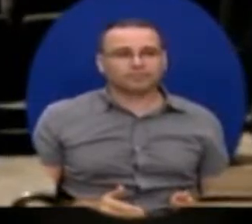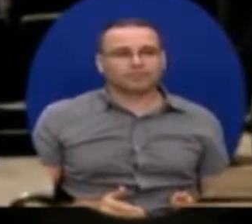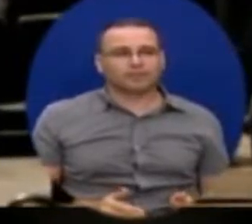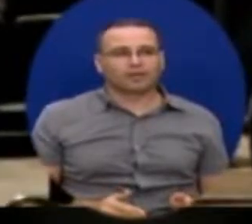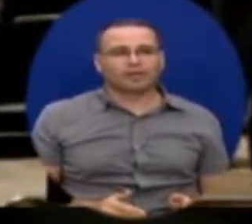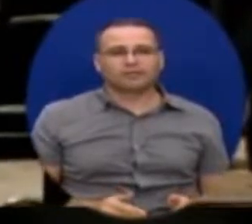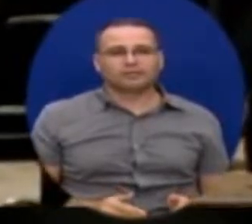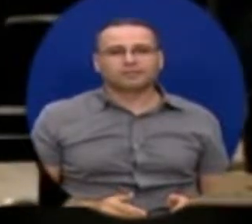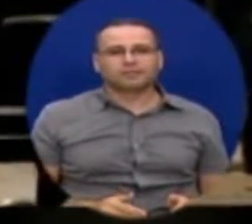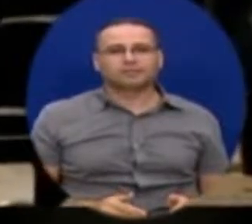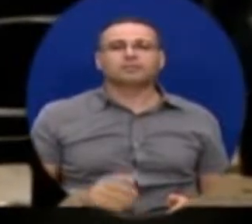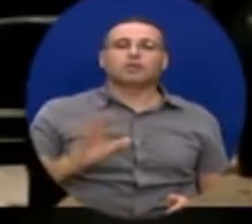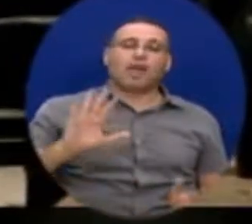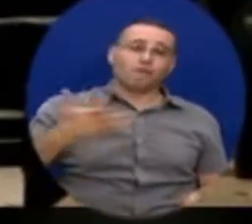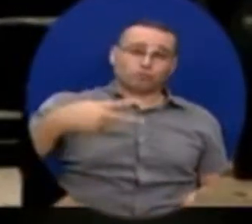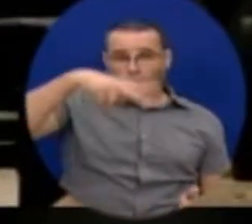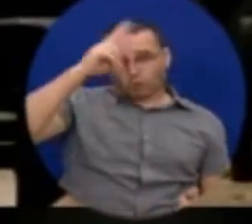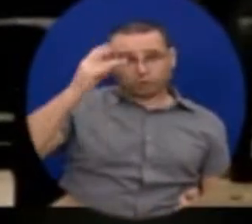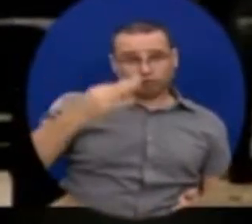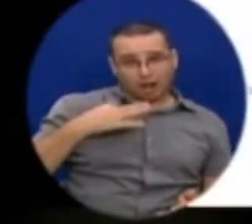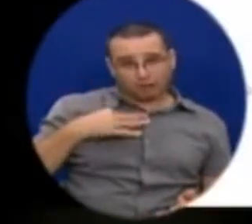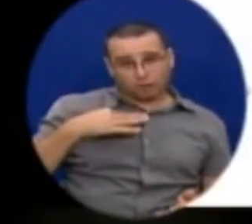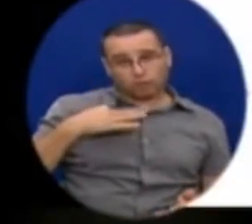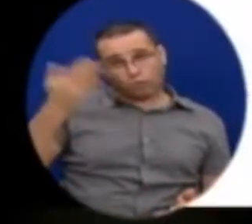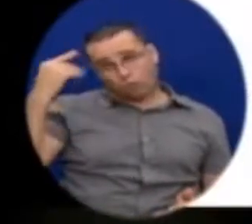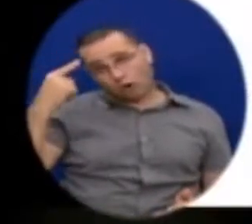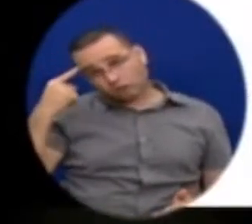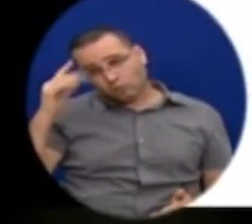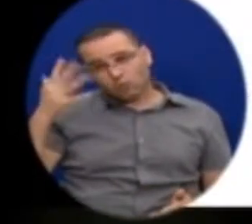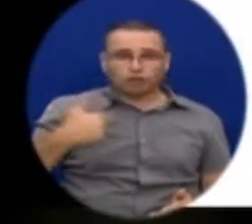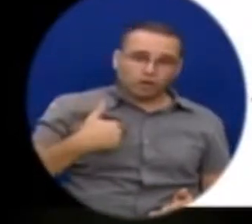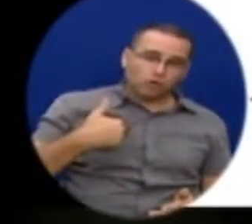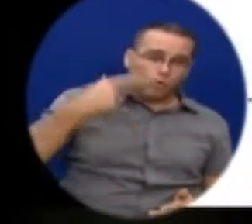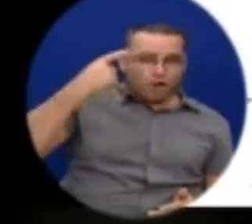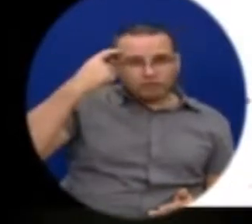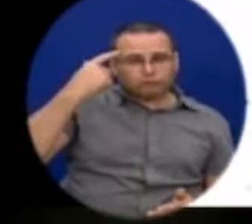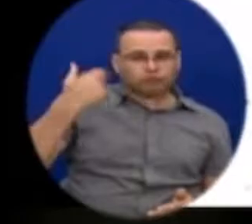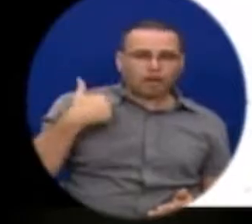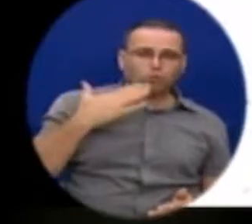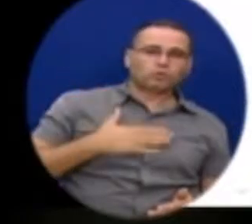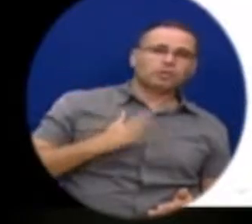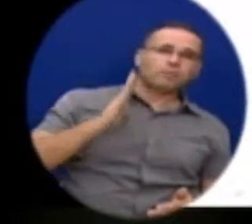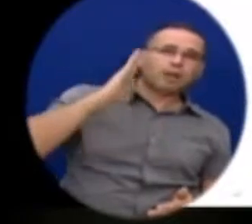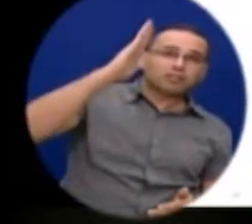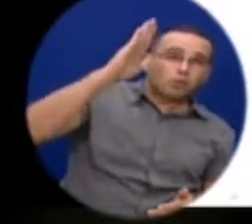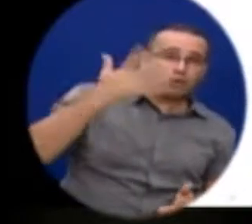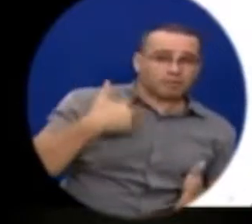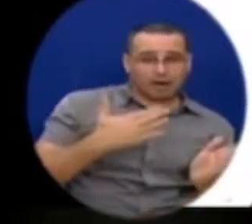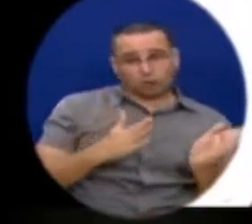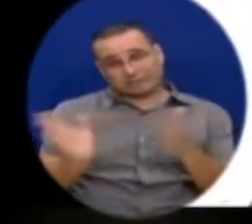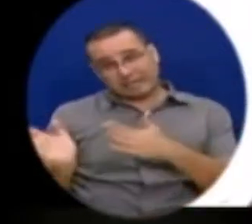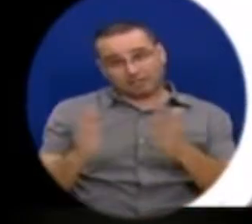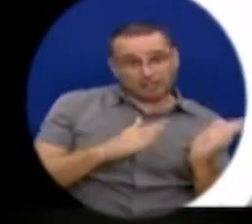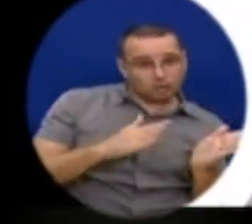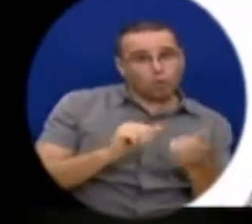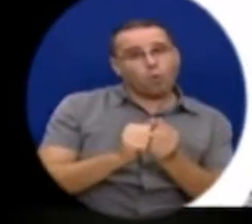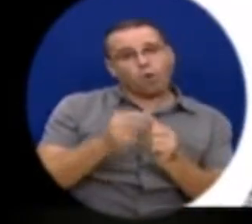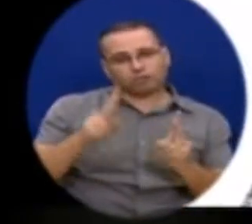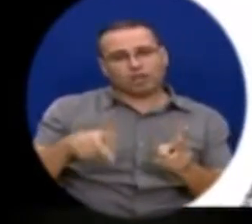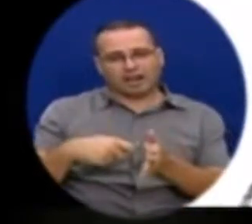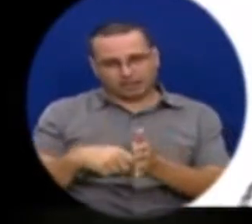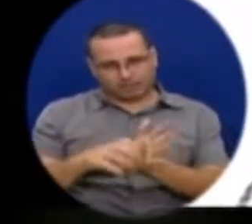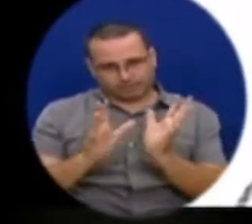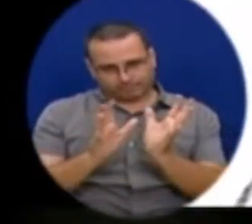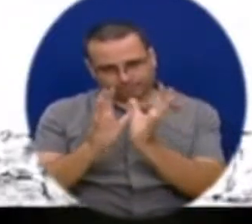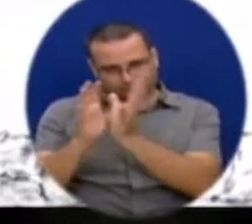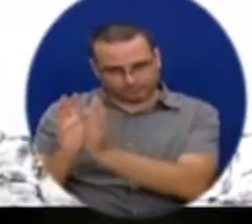לאיפה שחשבנו, או שההורים שלנו חשבו שהכיוון שלנו הולך אליו. כמה סטינו ממנו, ואם עוד אפשר איכשהו לתקן את זה.